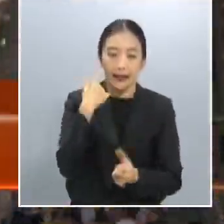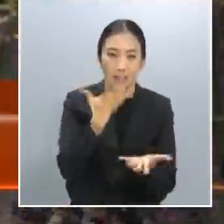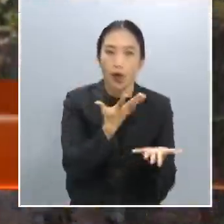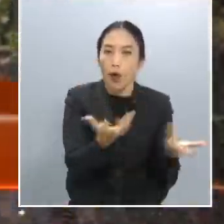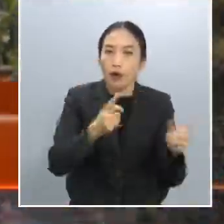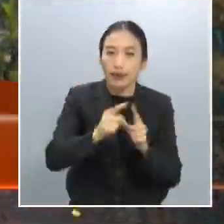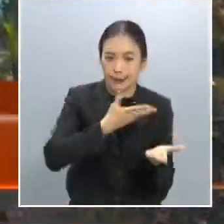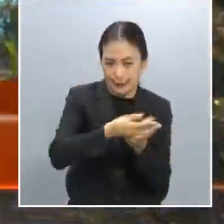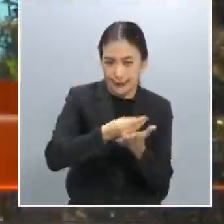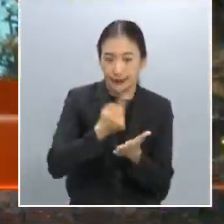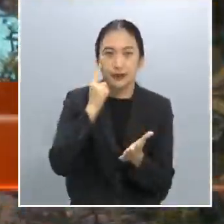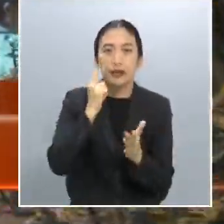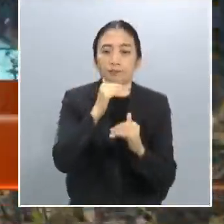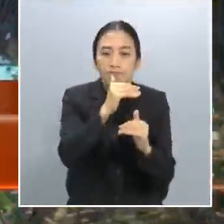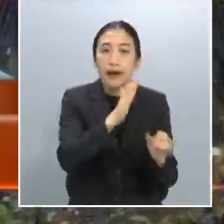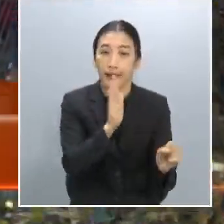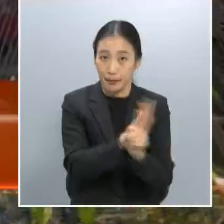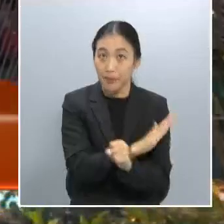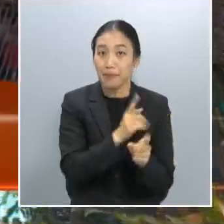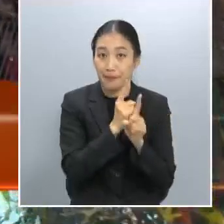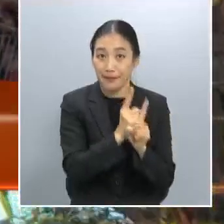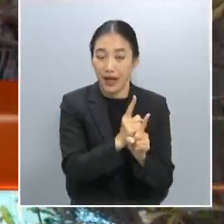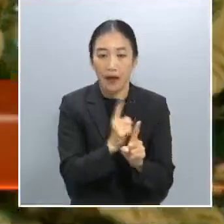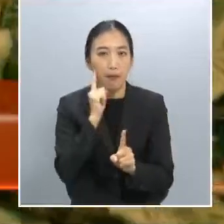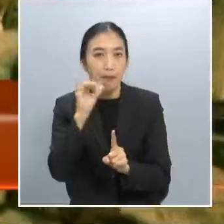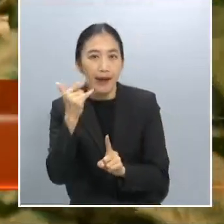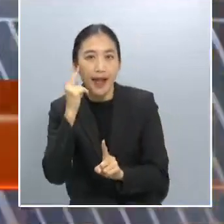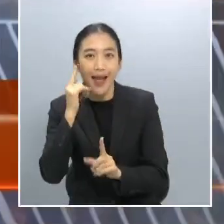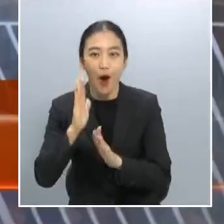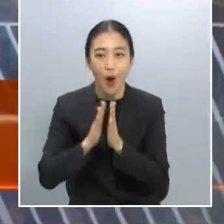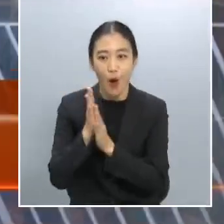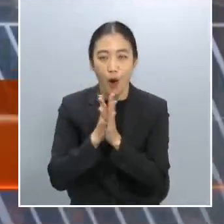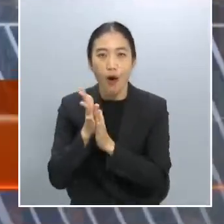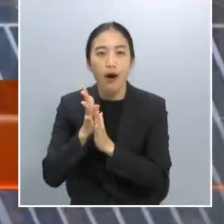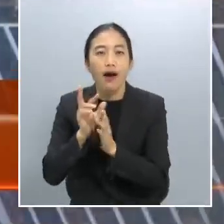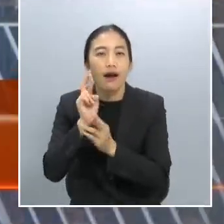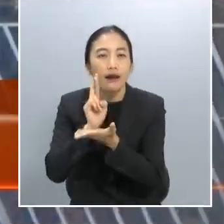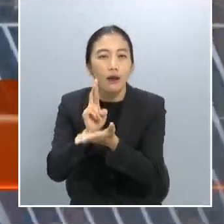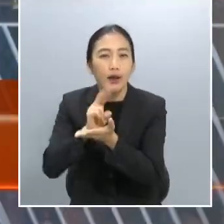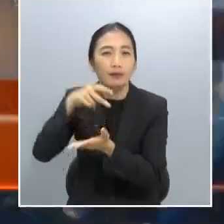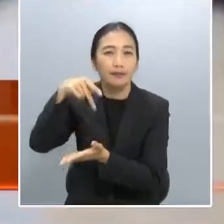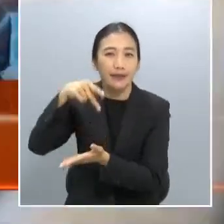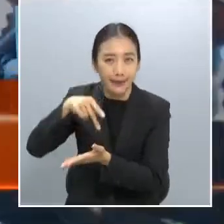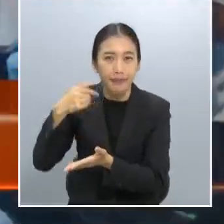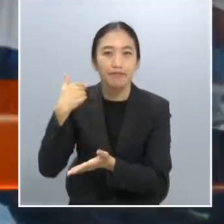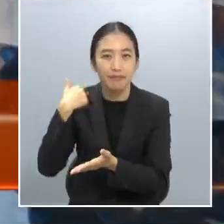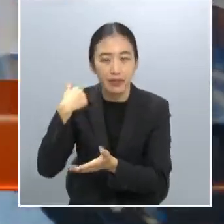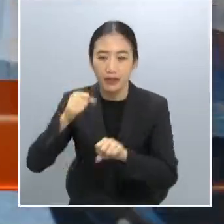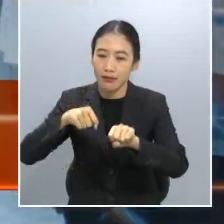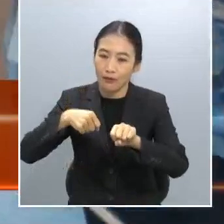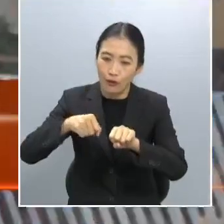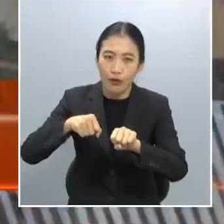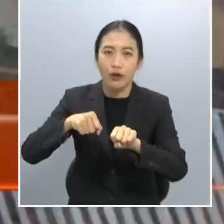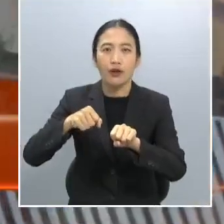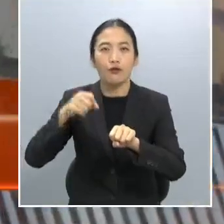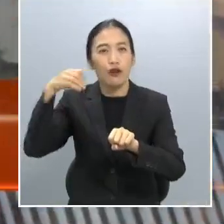ค่ากวา 1 ล้านบาท รถมัตรไฟฟ้า กระบอกน้ำรักโลก Limited Editionและรงวลอื่นอื่นอีกมากมายค่ะไปติดตาม